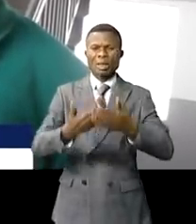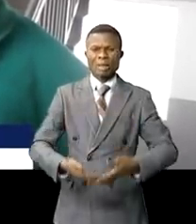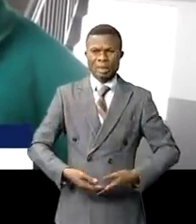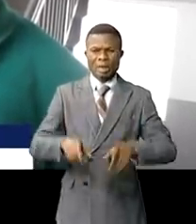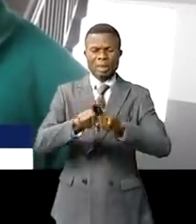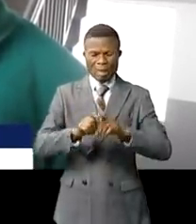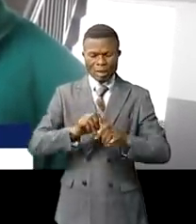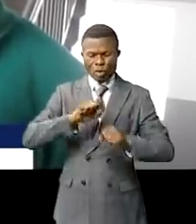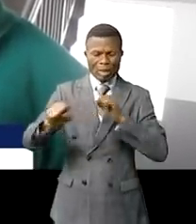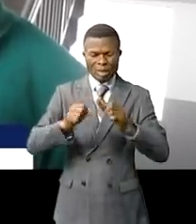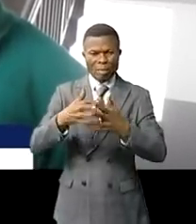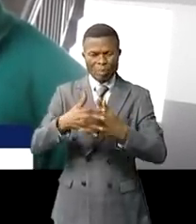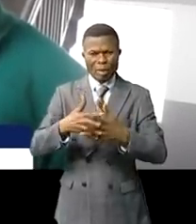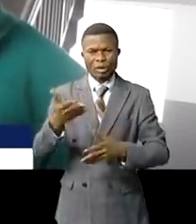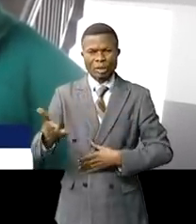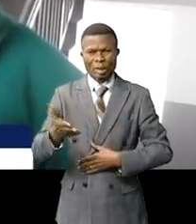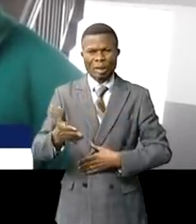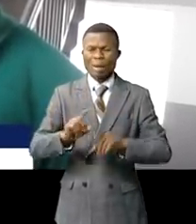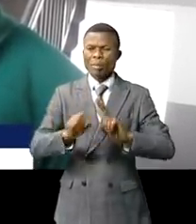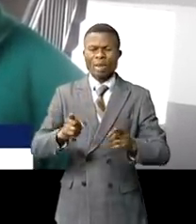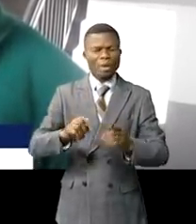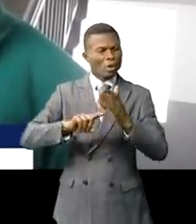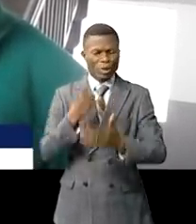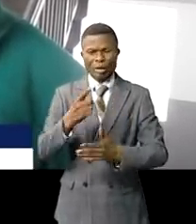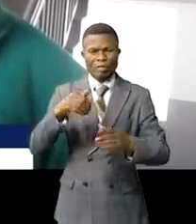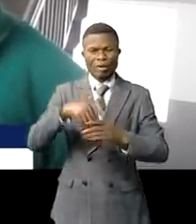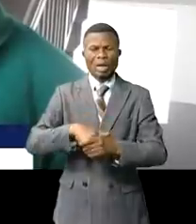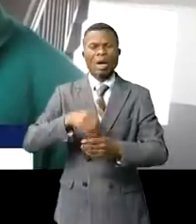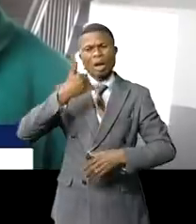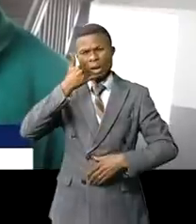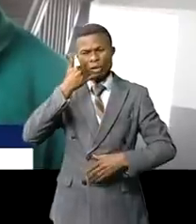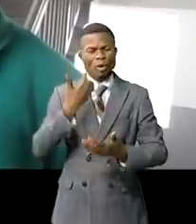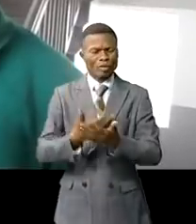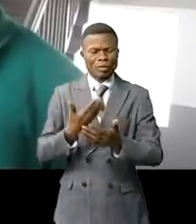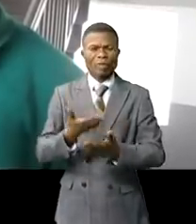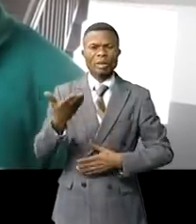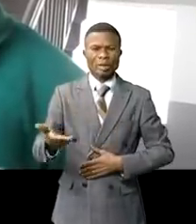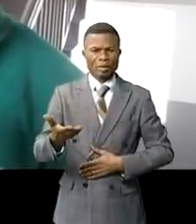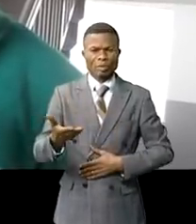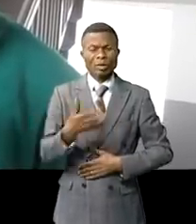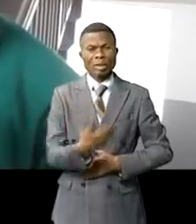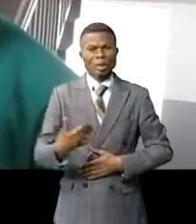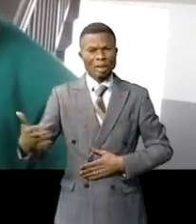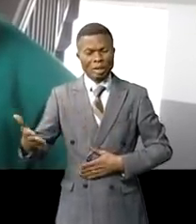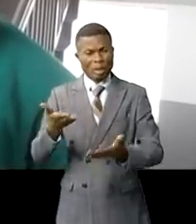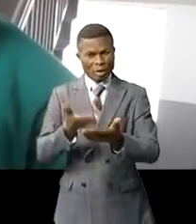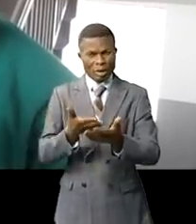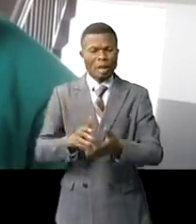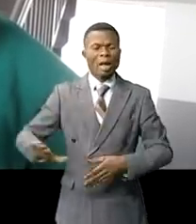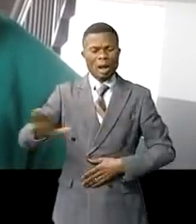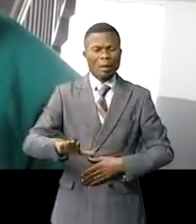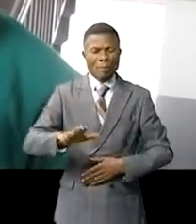les échographies, mais de façon numérisée et très très rapide. Ce sont des choses pour lesquelles le pays